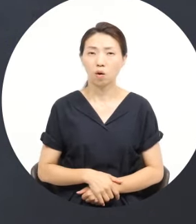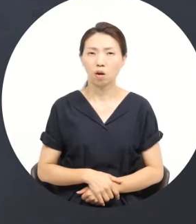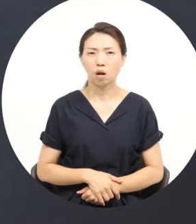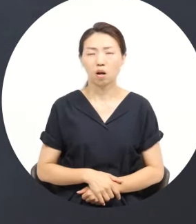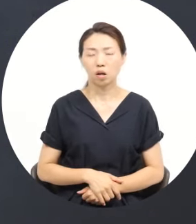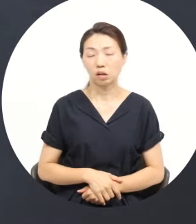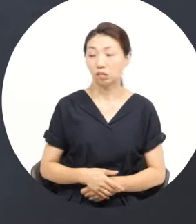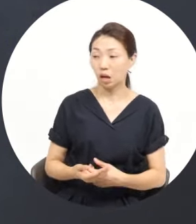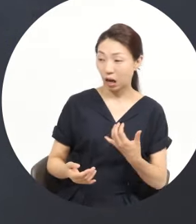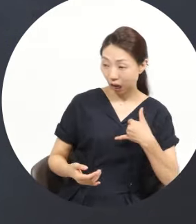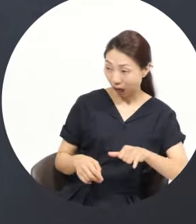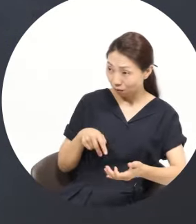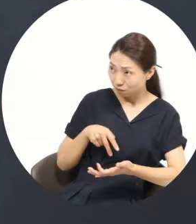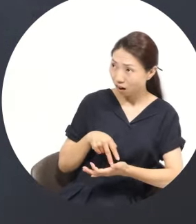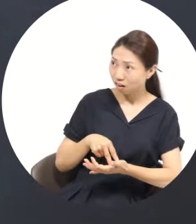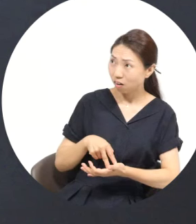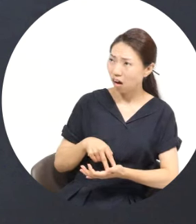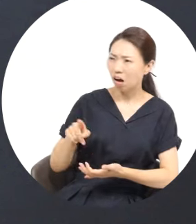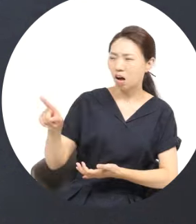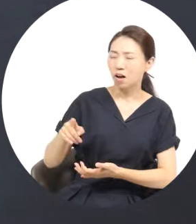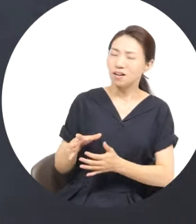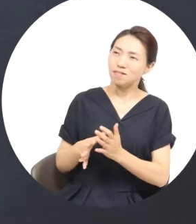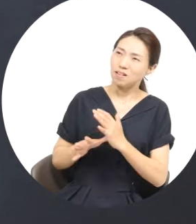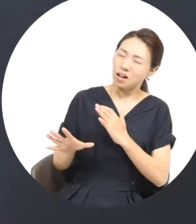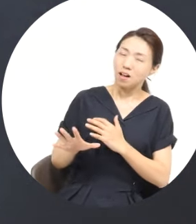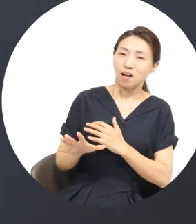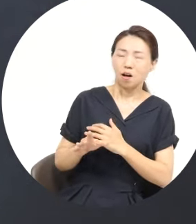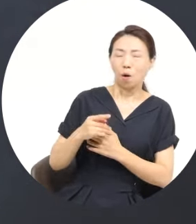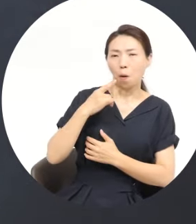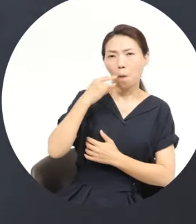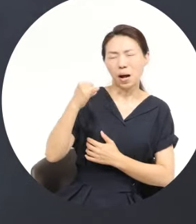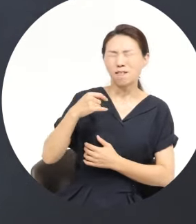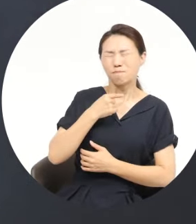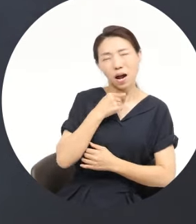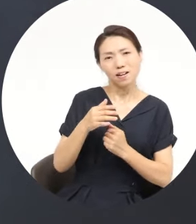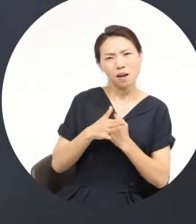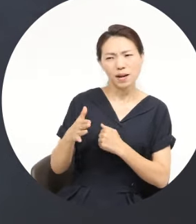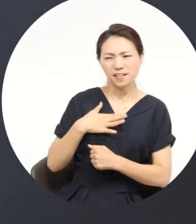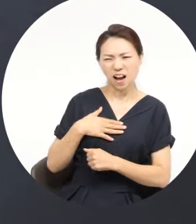아이대로 또 이렇게 되고 그럼 아이가 그렇게 반응한다는 거는